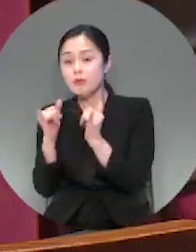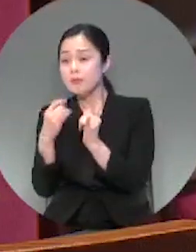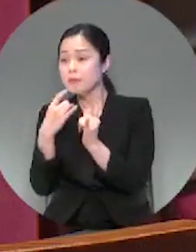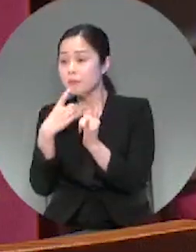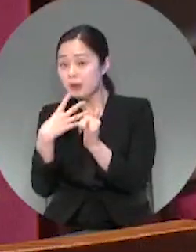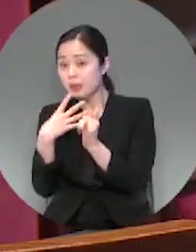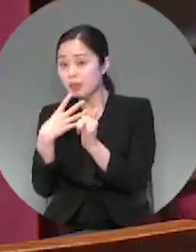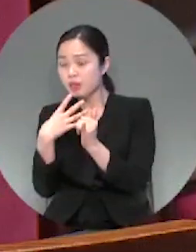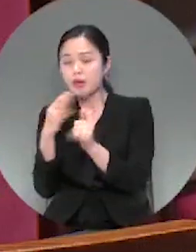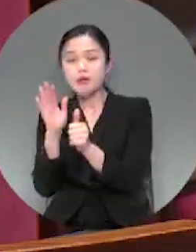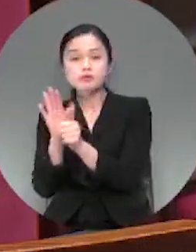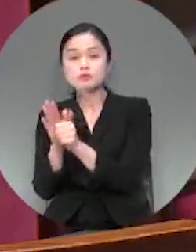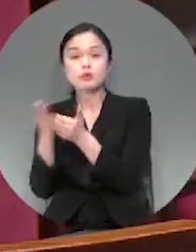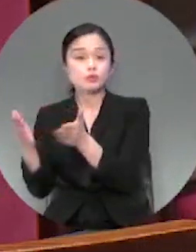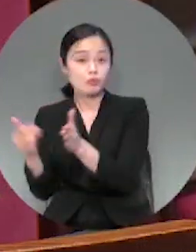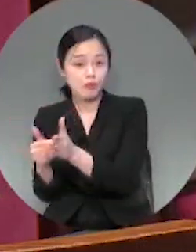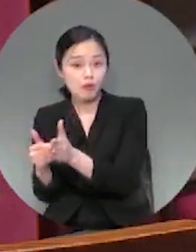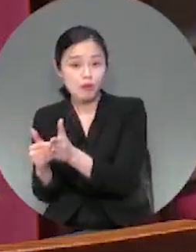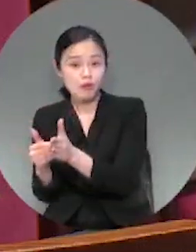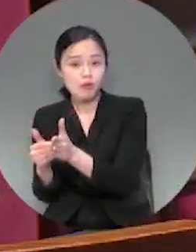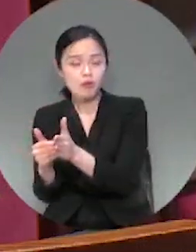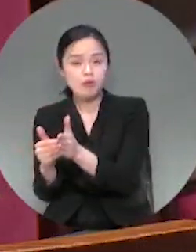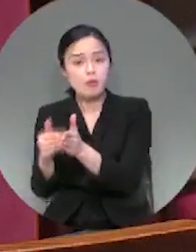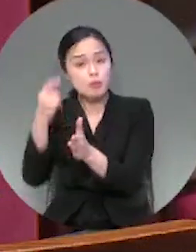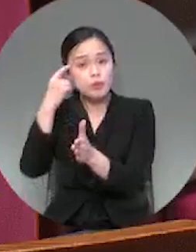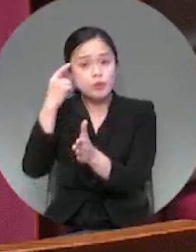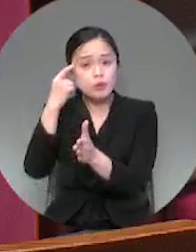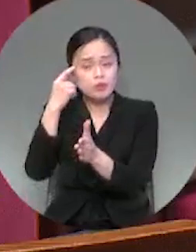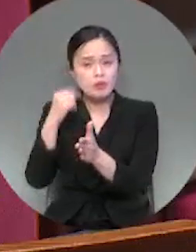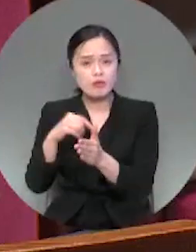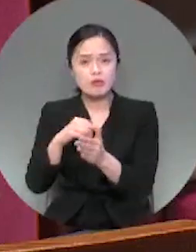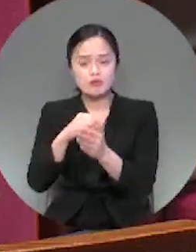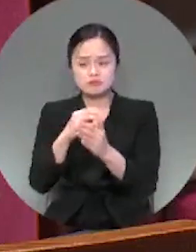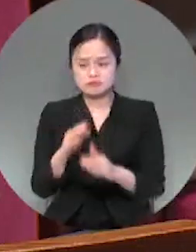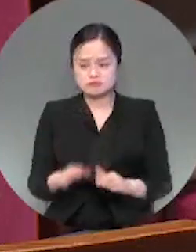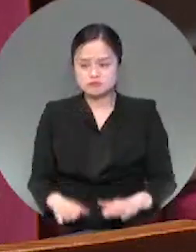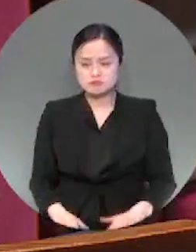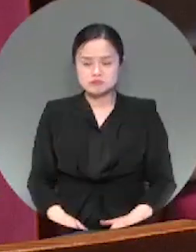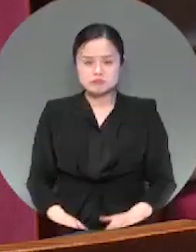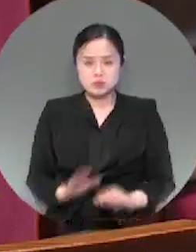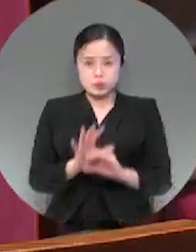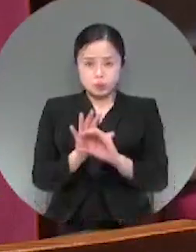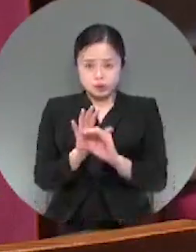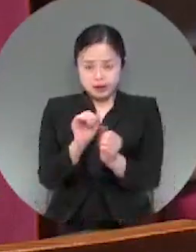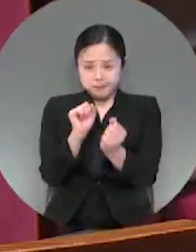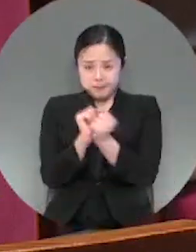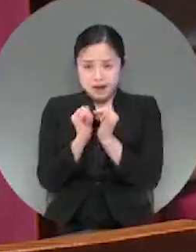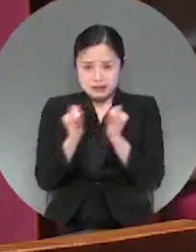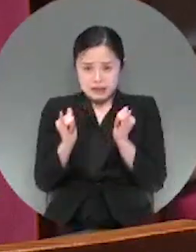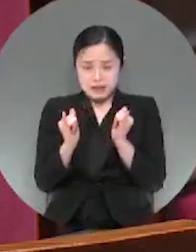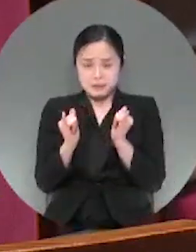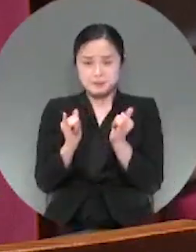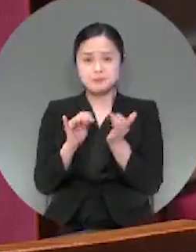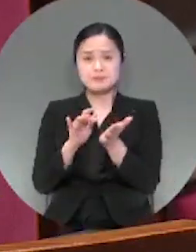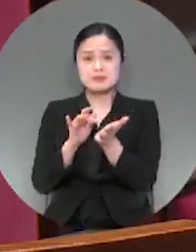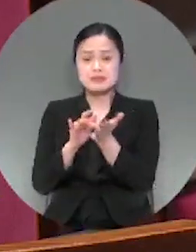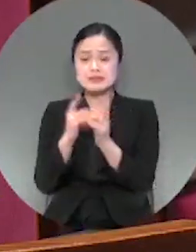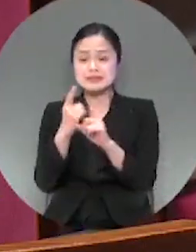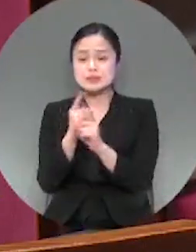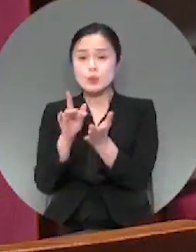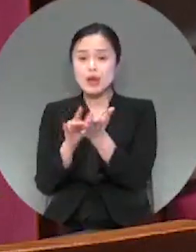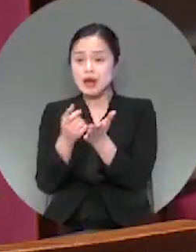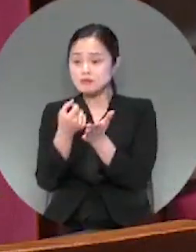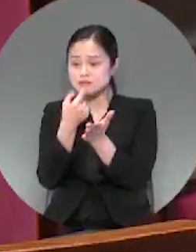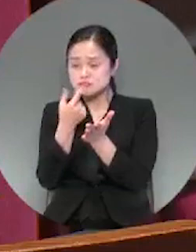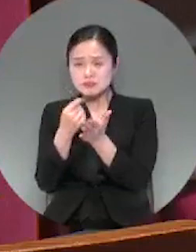최소한 치료제만이라도 나한테 도달이 된다면 충분히 감내하고 치료제 먹으면서 견딜 수 있을 것